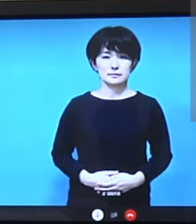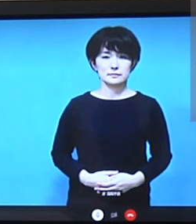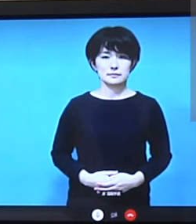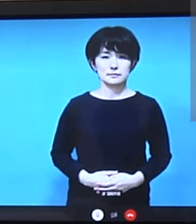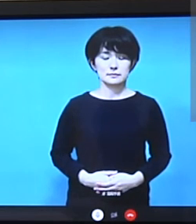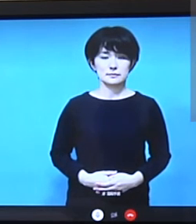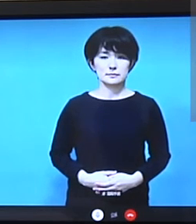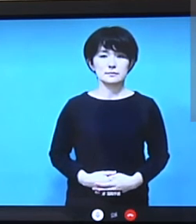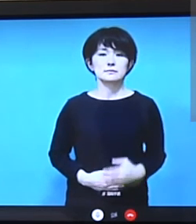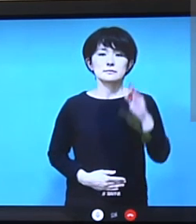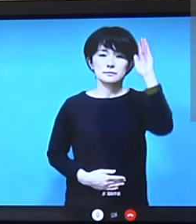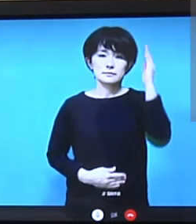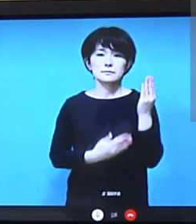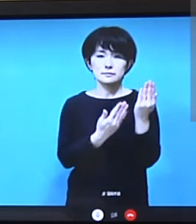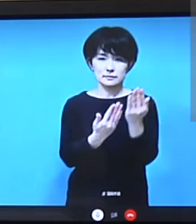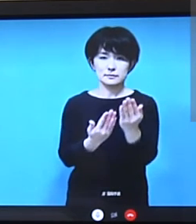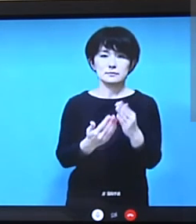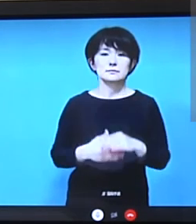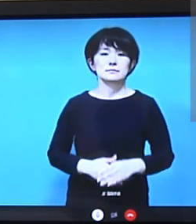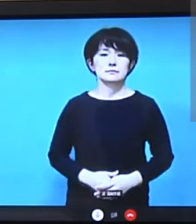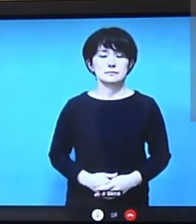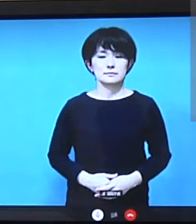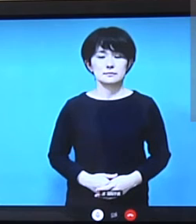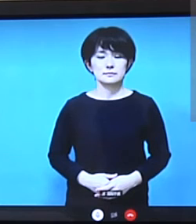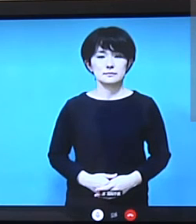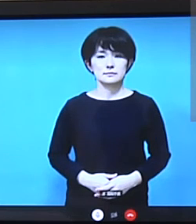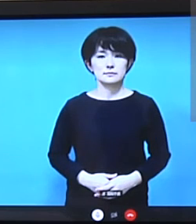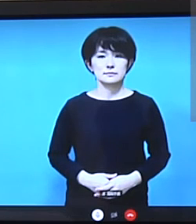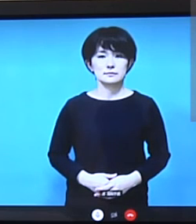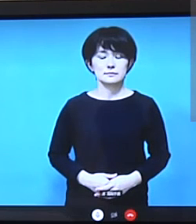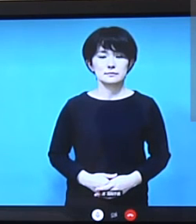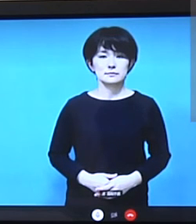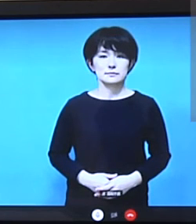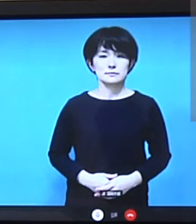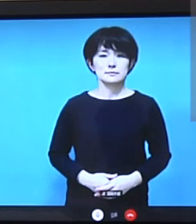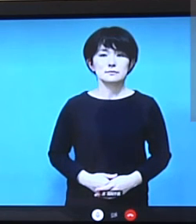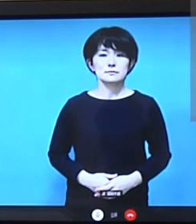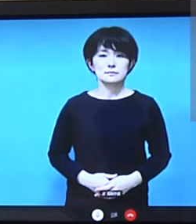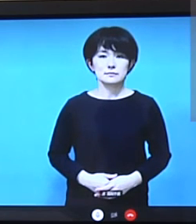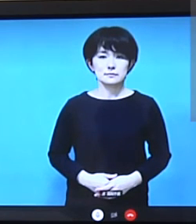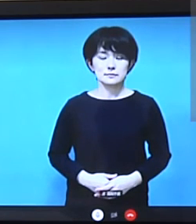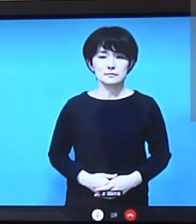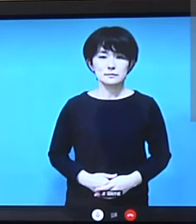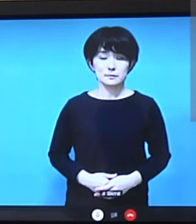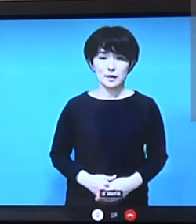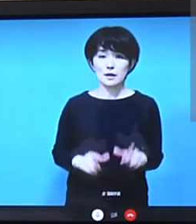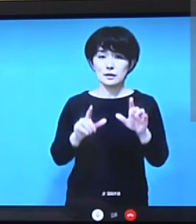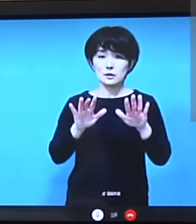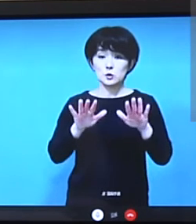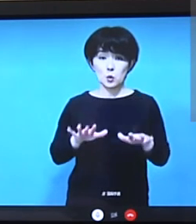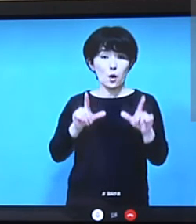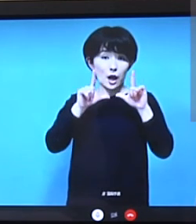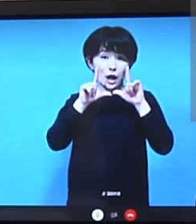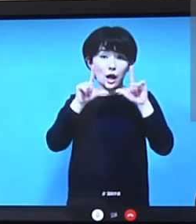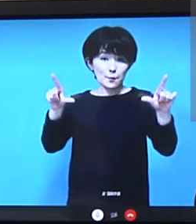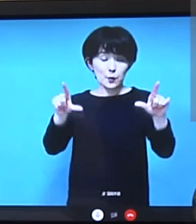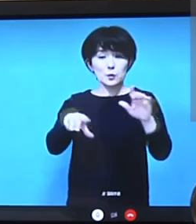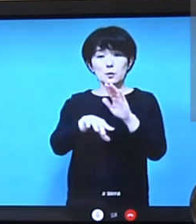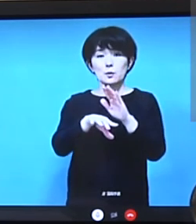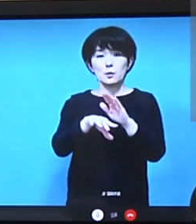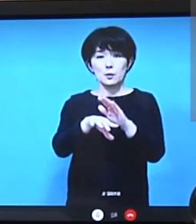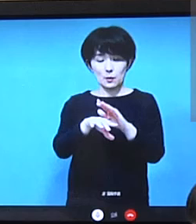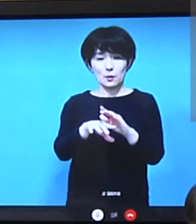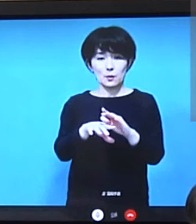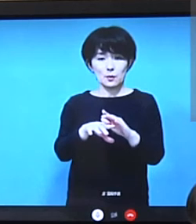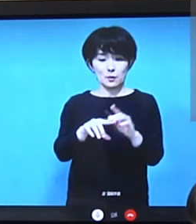共同通信の田久保です。どうでもいいことかもしれないですけど、発表の形式の紙がのフォーマットが変わっているような気がするんですけど、これは何